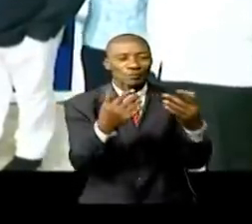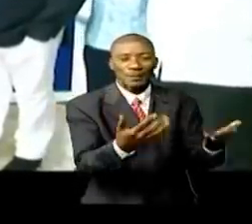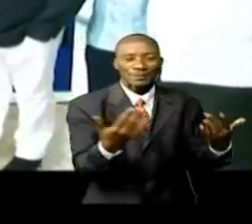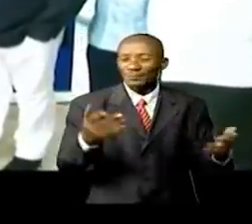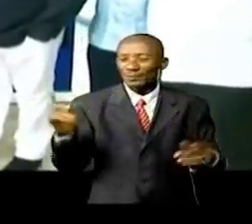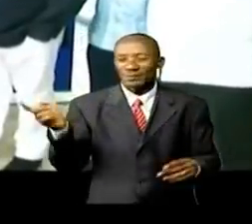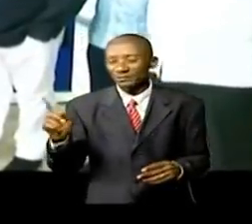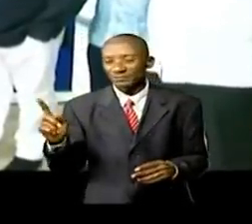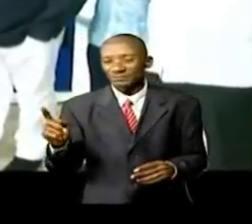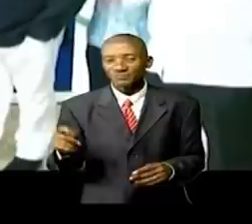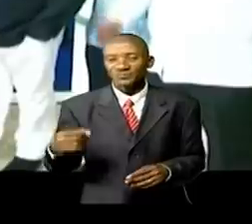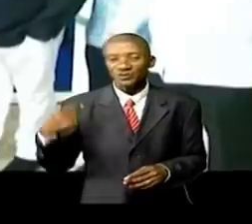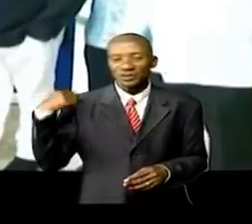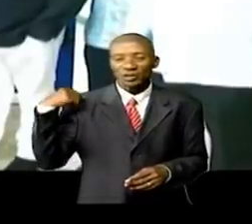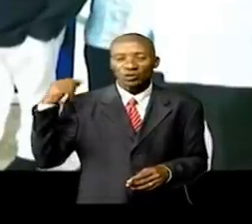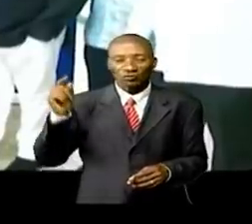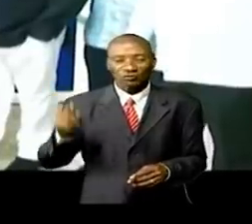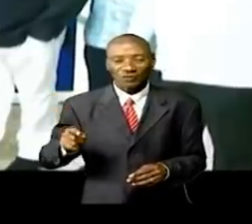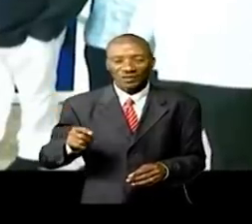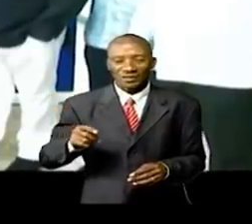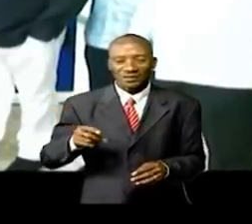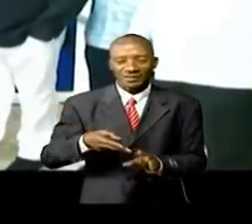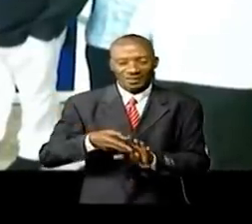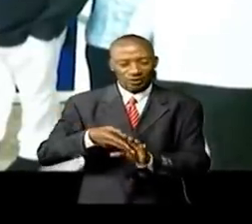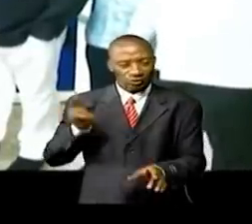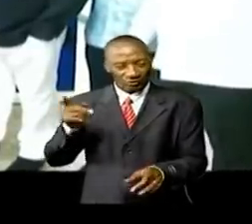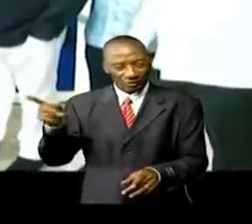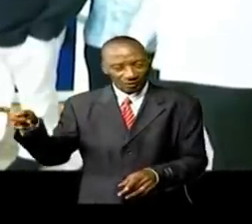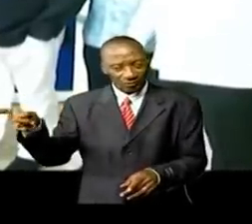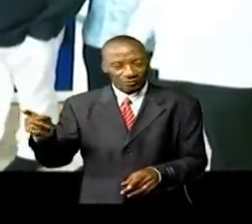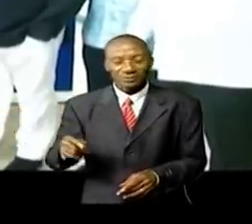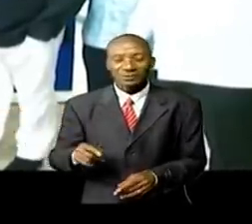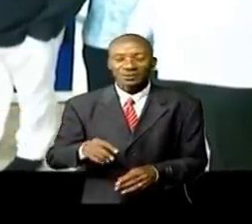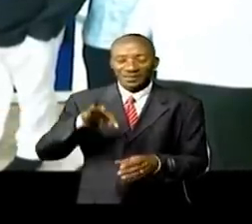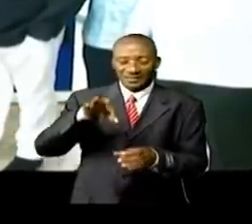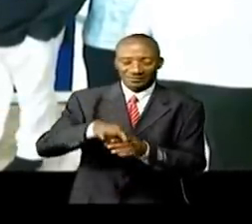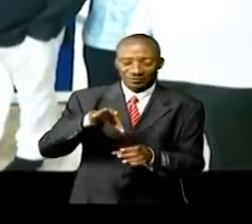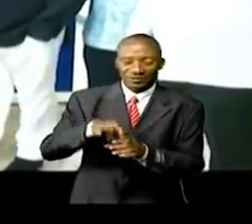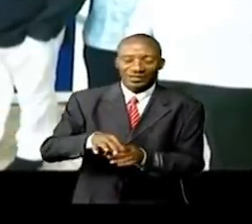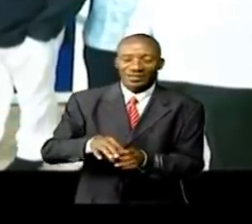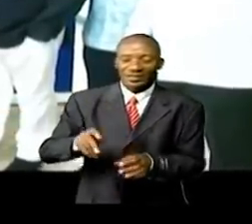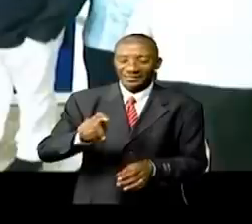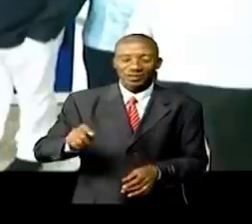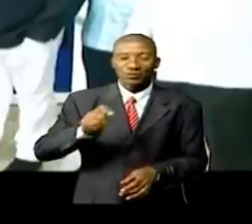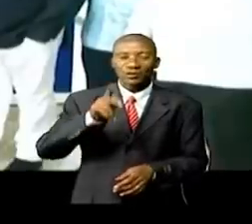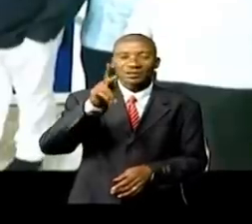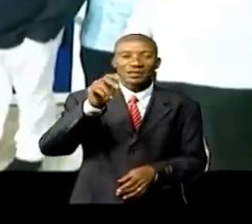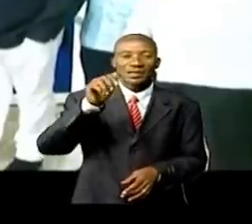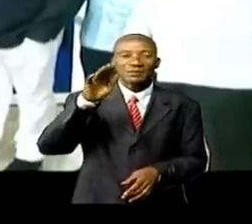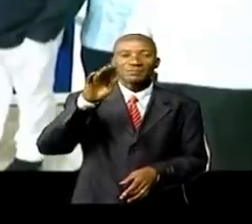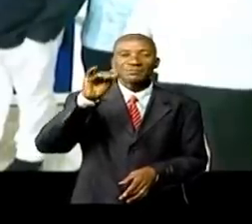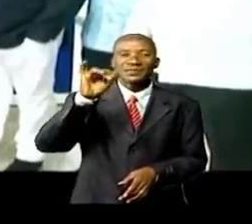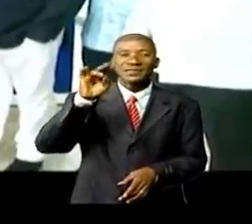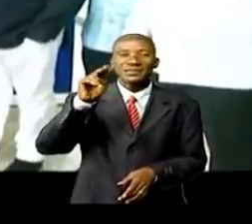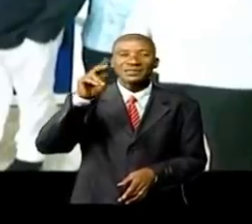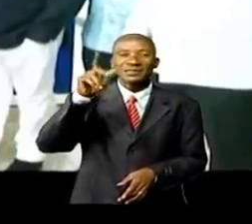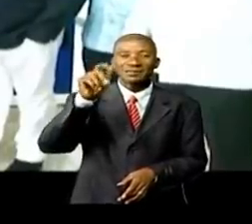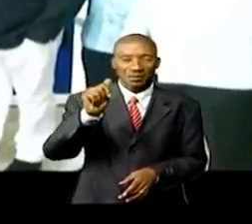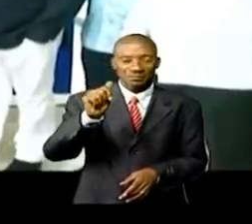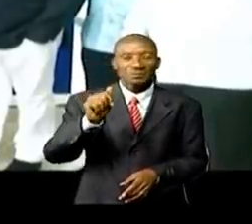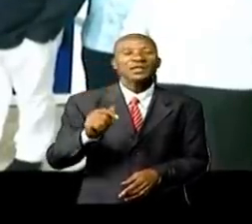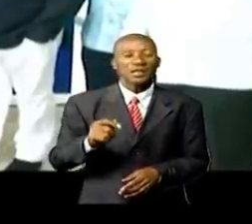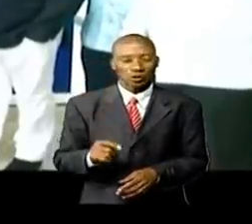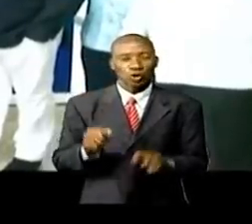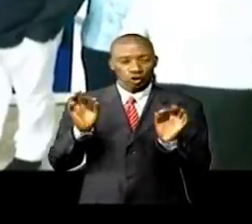gouverneur sortant était venu du territoire de Cabinda. Donc celui qui va le remplacer doit